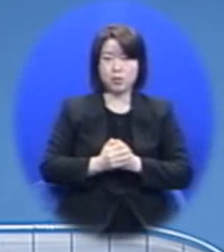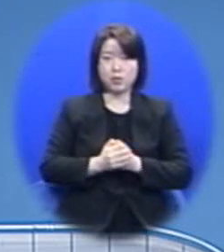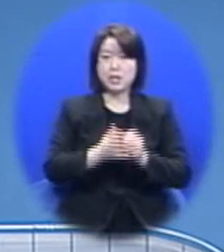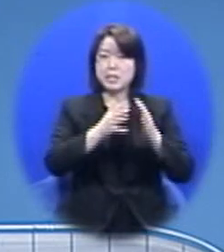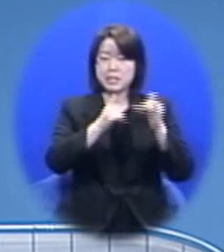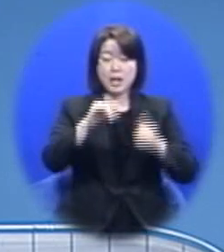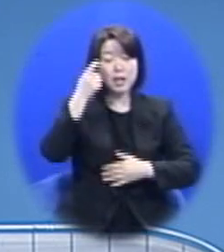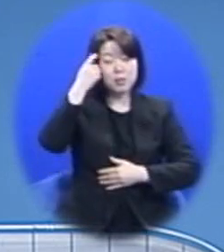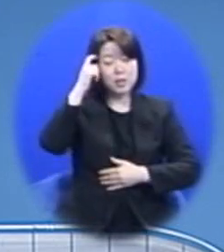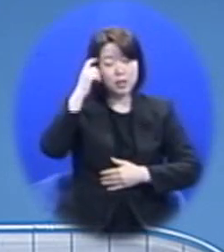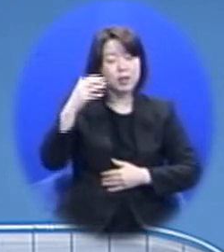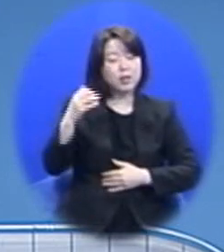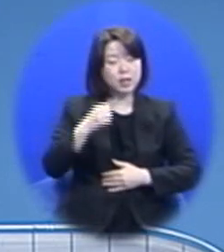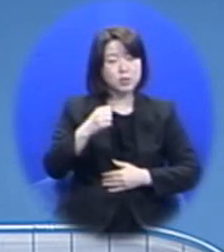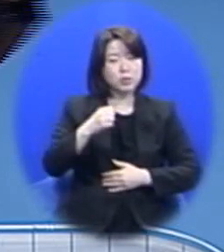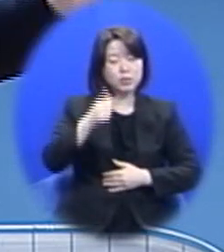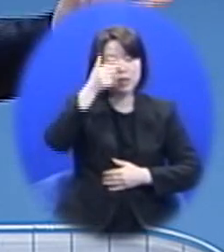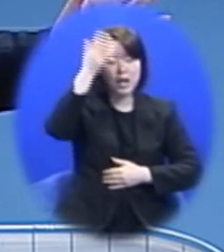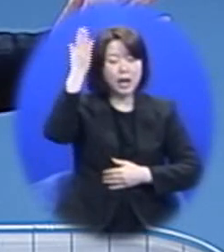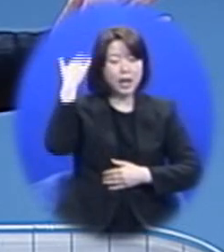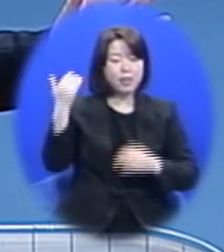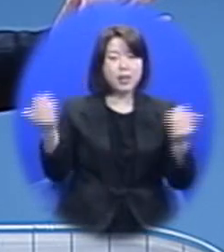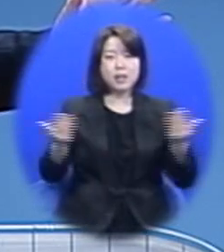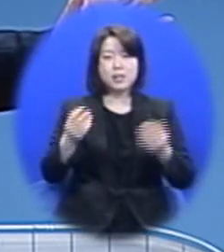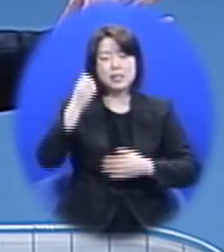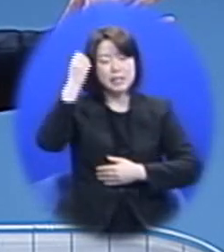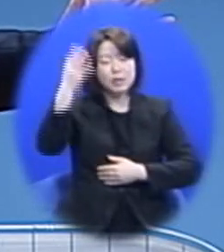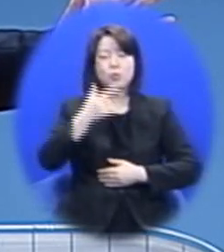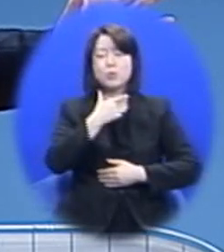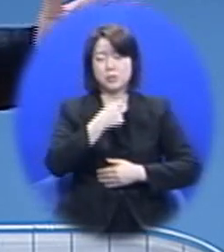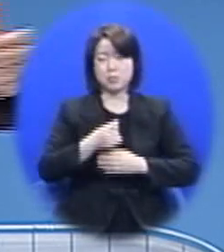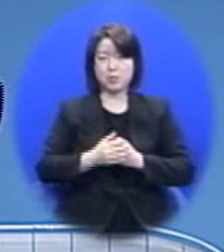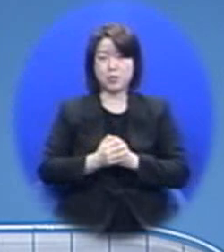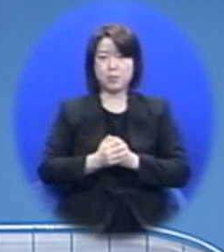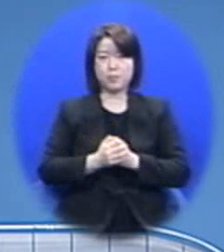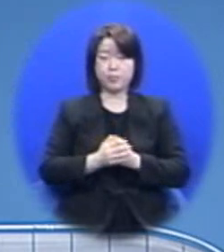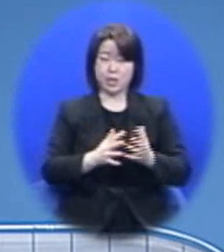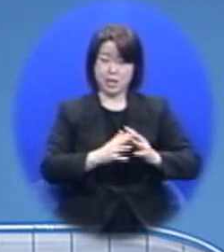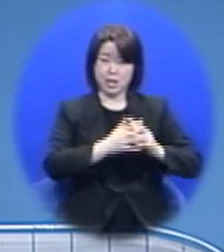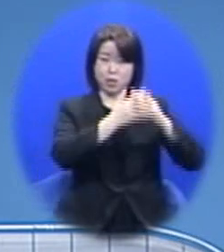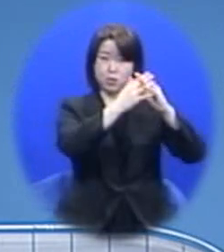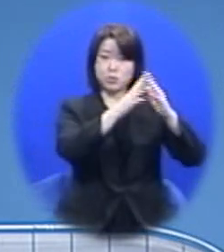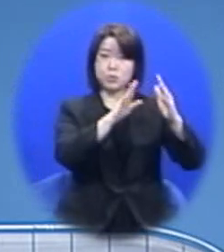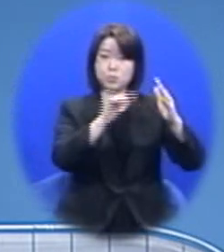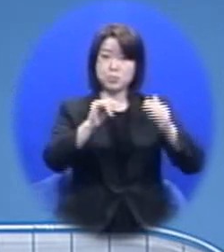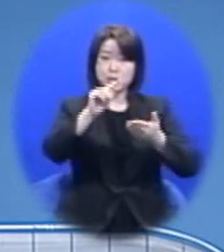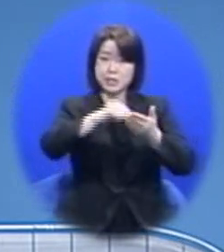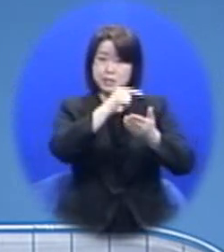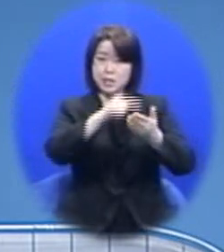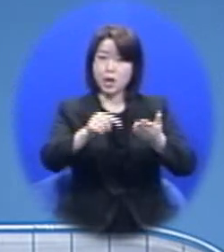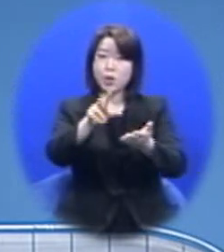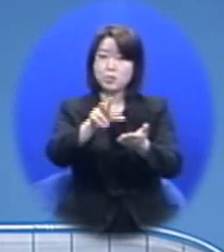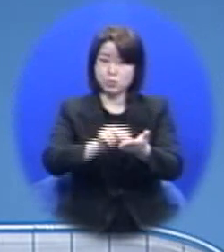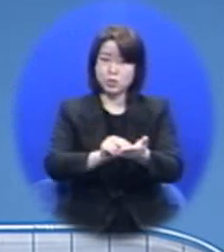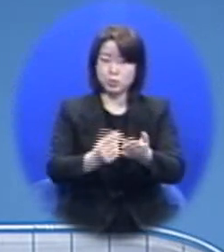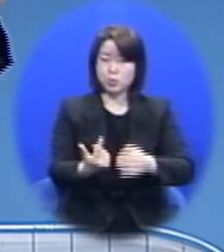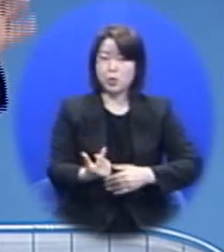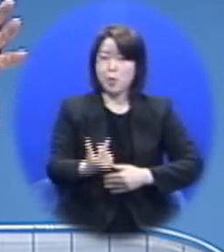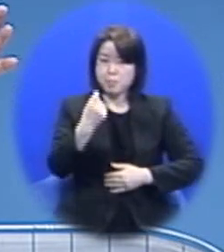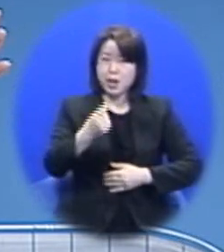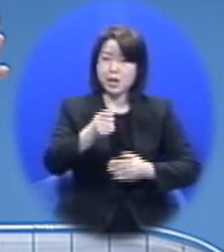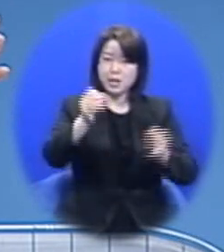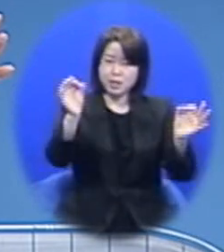사람의 생각으로는 그때 일을 잊어버리고 싶어요. 건축비 상환 문제도 빨리